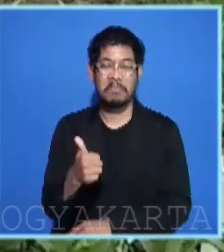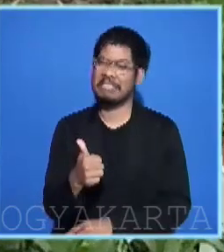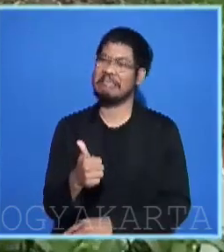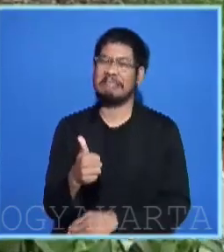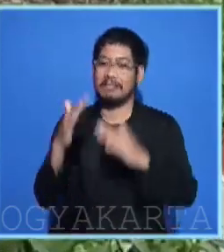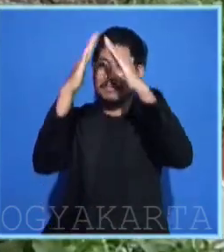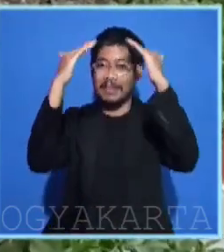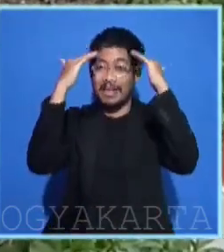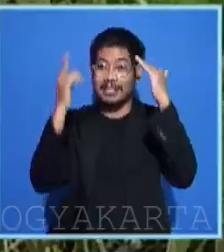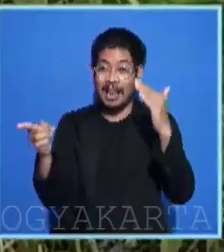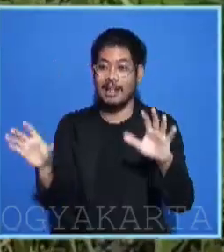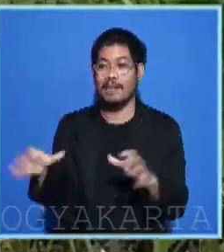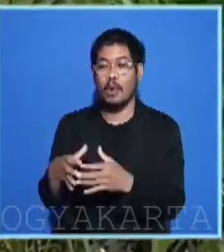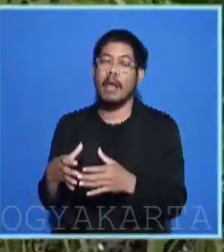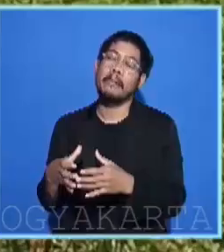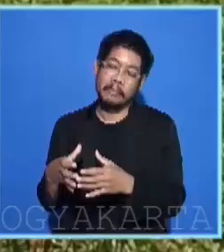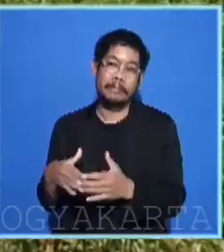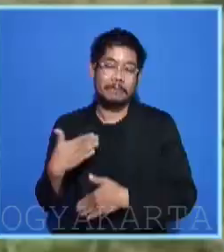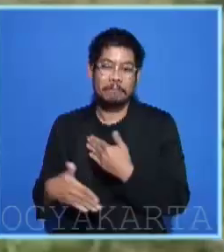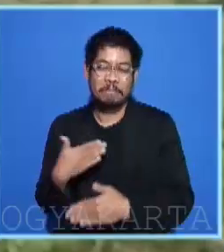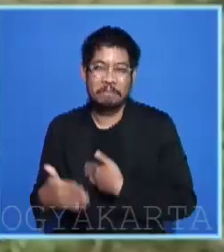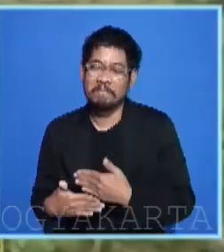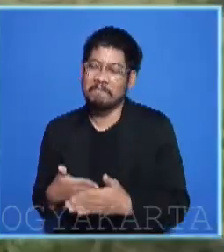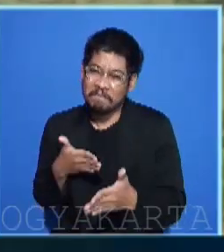berbuat banyak mengatasi hama penyakit ini